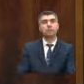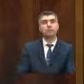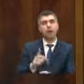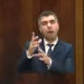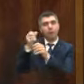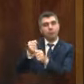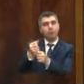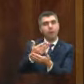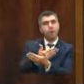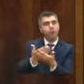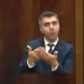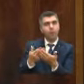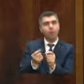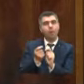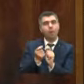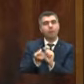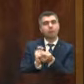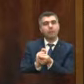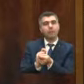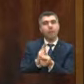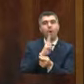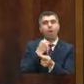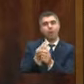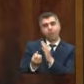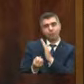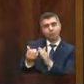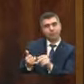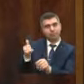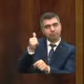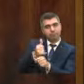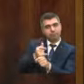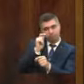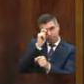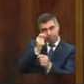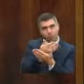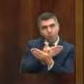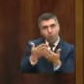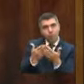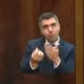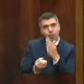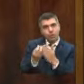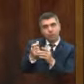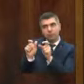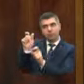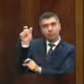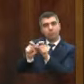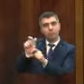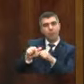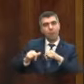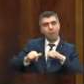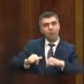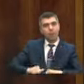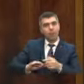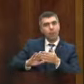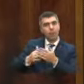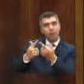ونهنئ حكومتنا الجديدة في حلتها المعدلة، ونهنئ بالخصوص الكفاءات الملتحقة بها